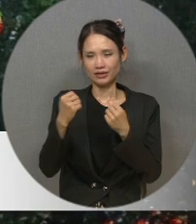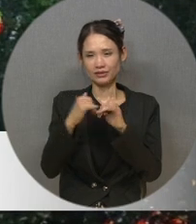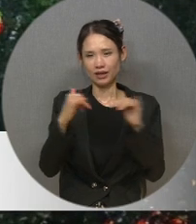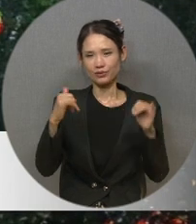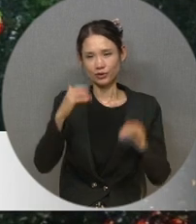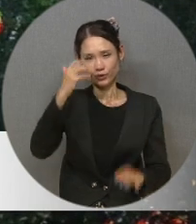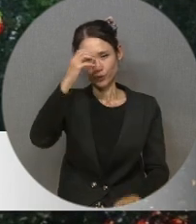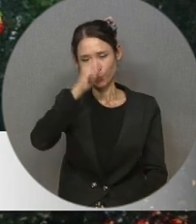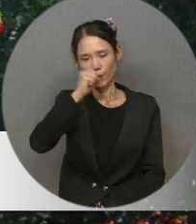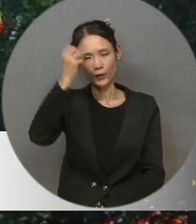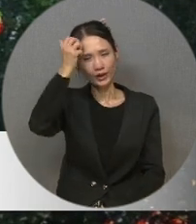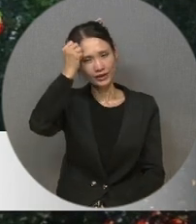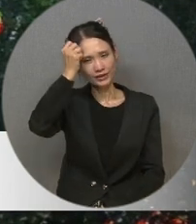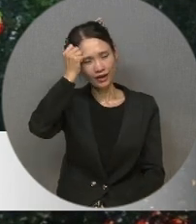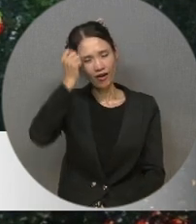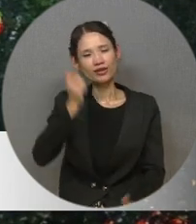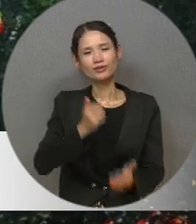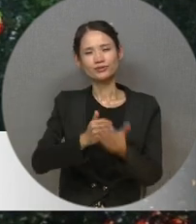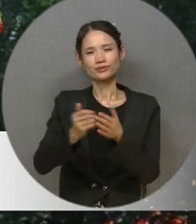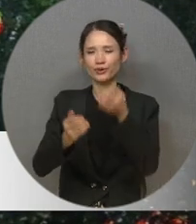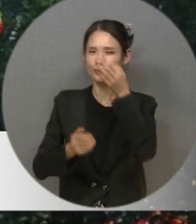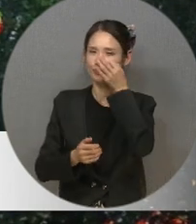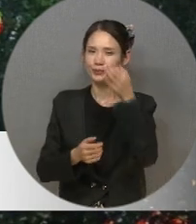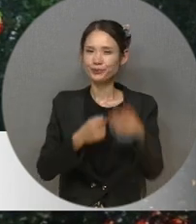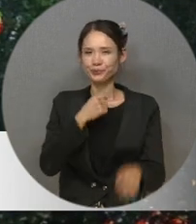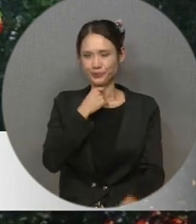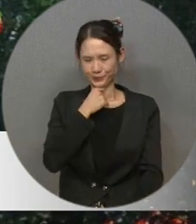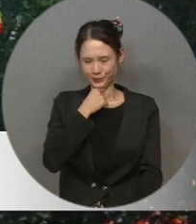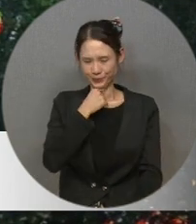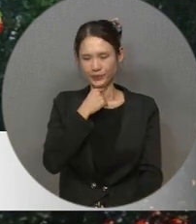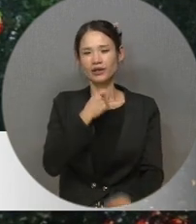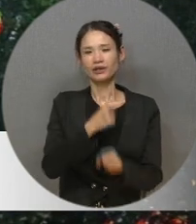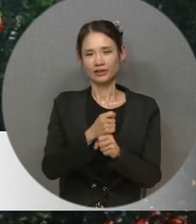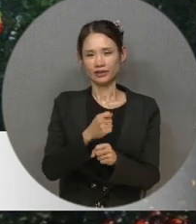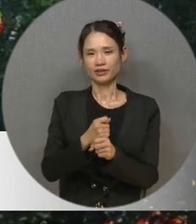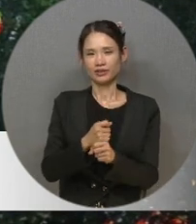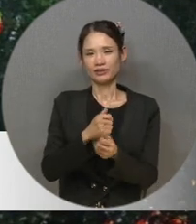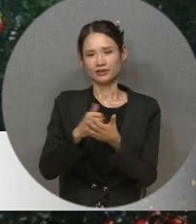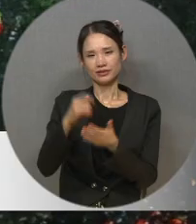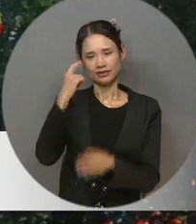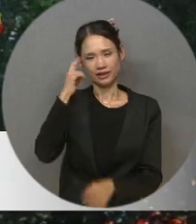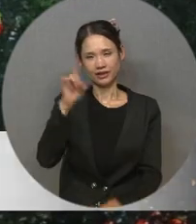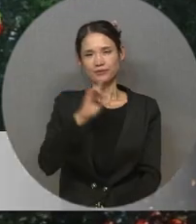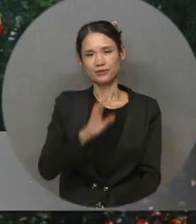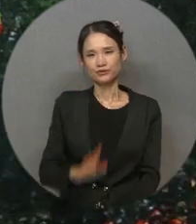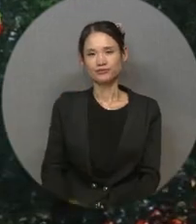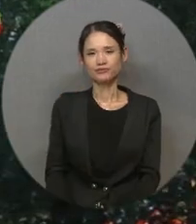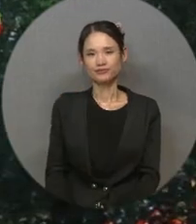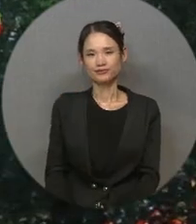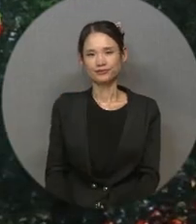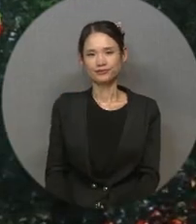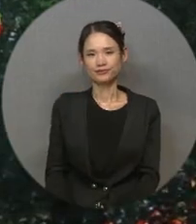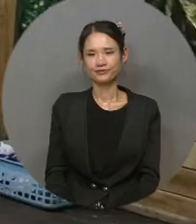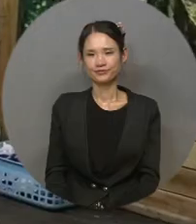좋게 기억을 했으면 하는 그런 생각으로 좋은 작품 만들어야 되겠다 그런 생각뿐이 없습니다.